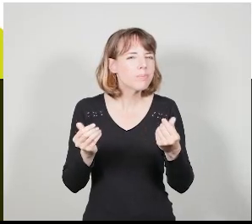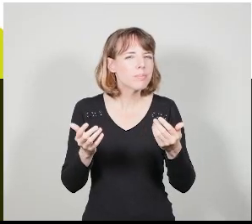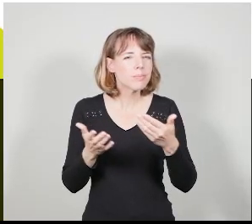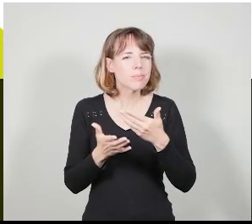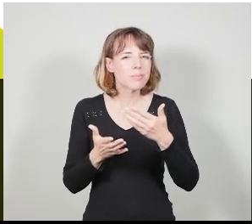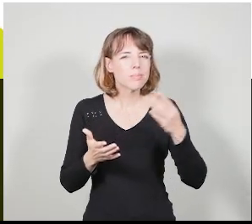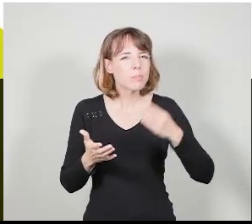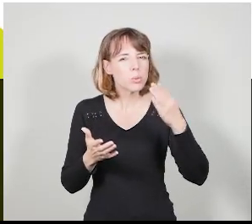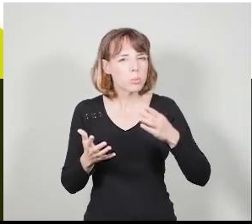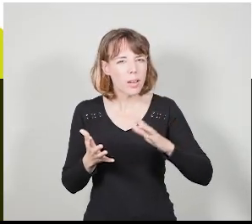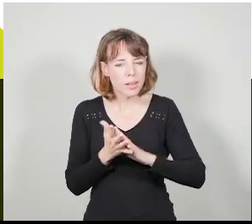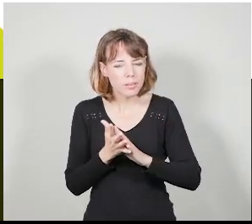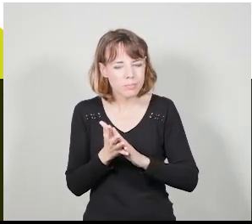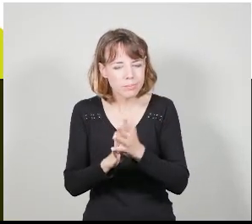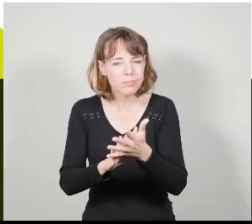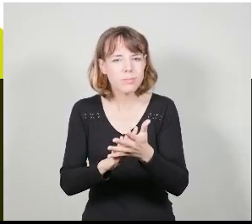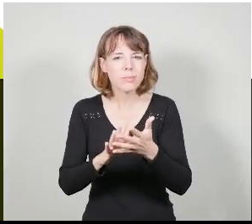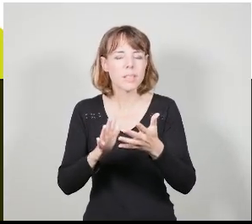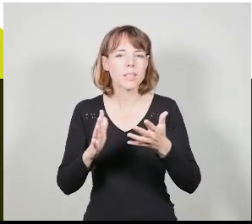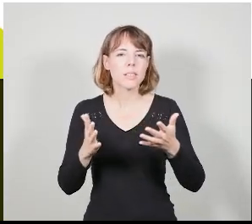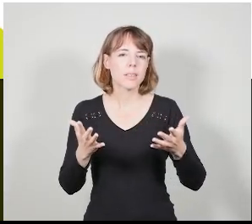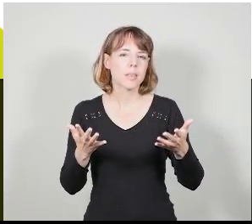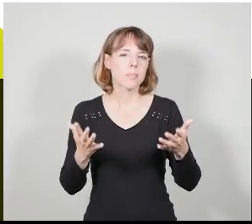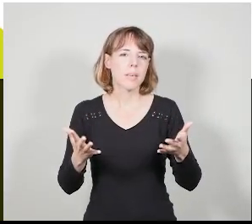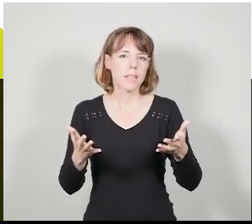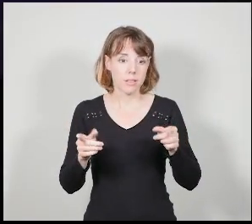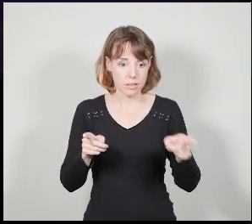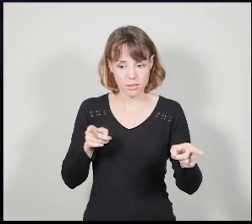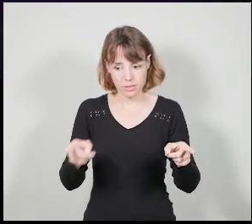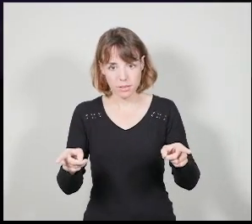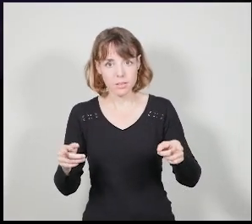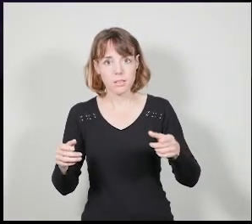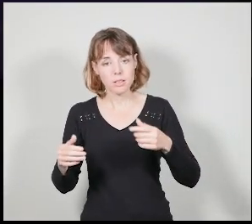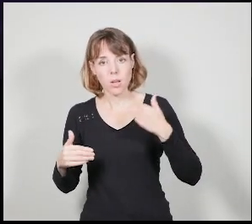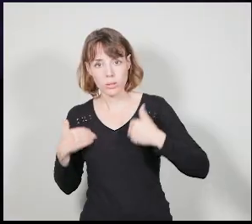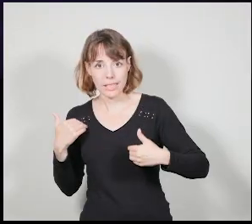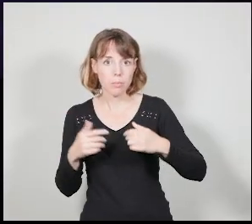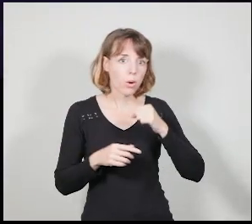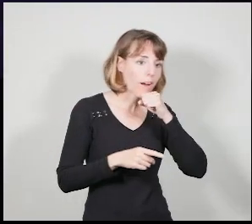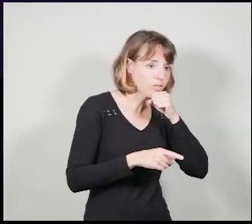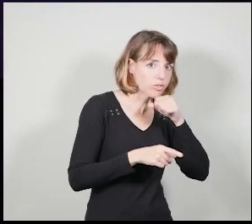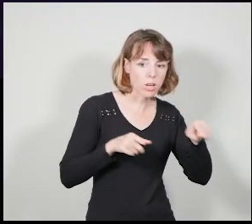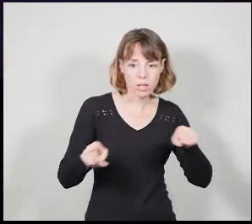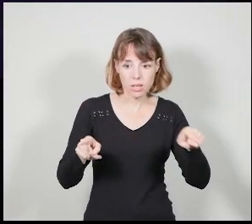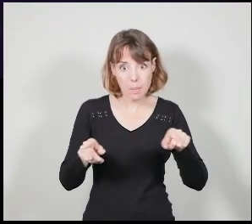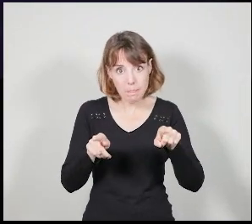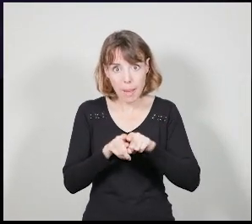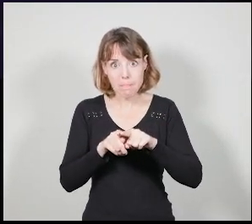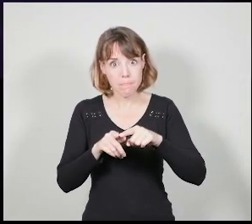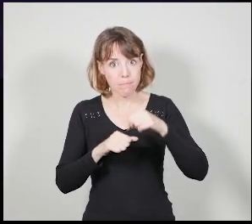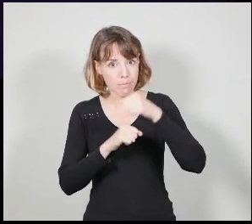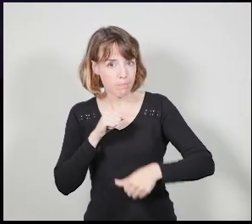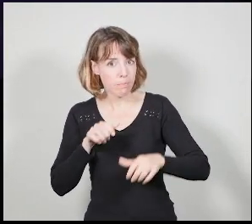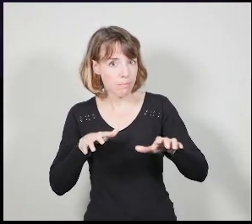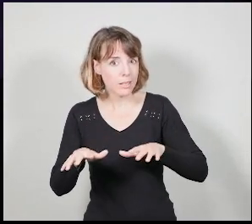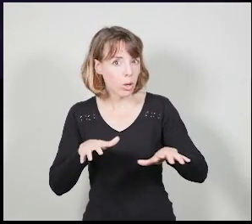nécessité? Et est-ce que ça se joue de la même manière dans ces deux champs très différents que sont le grand âge et le handicap? Non, probablement. D'ailleurs, je